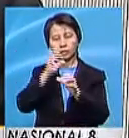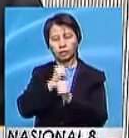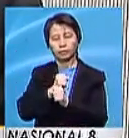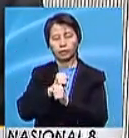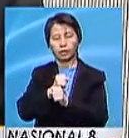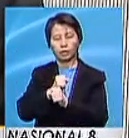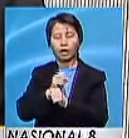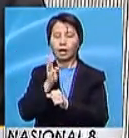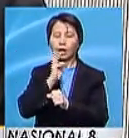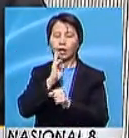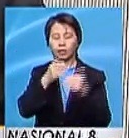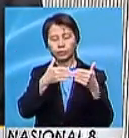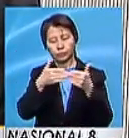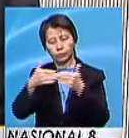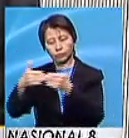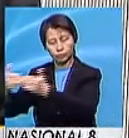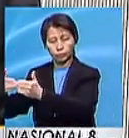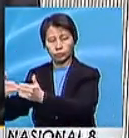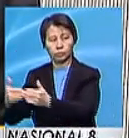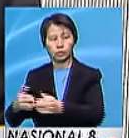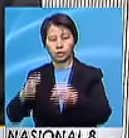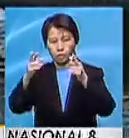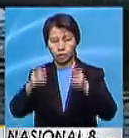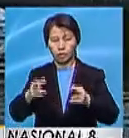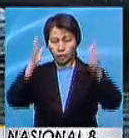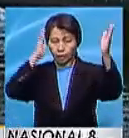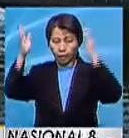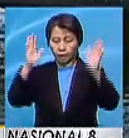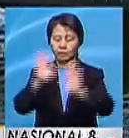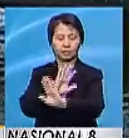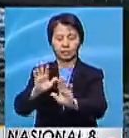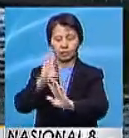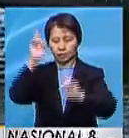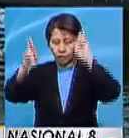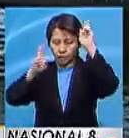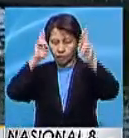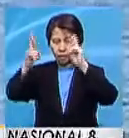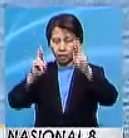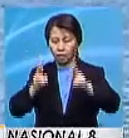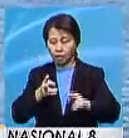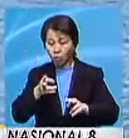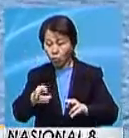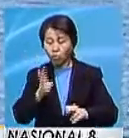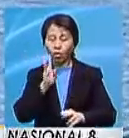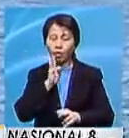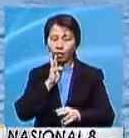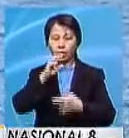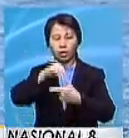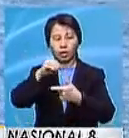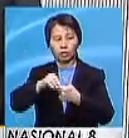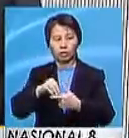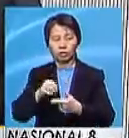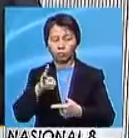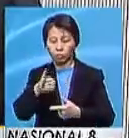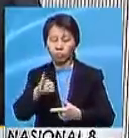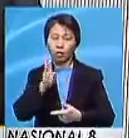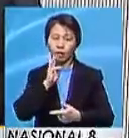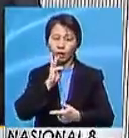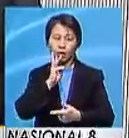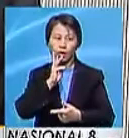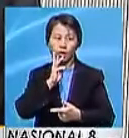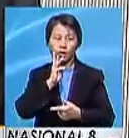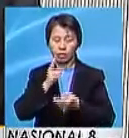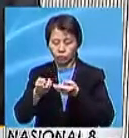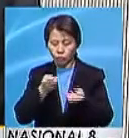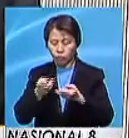bekalan air yang berterusan. Jadi rakyat Melaka tak perlu risau catuan bekalan air ataupun potongan air pada